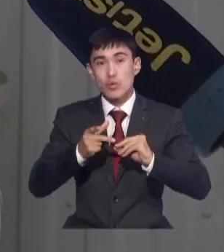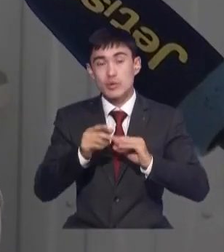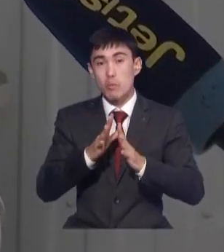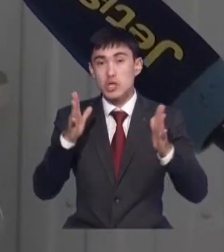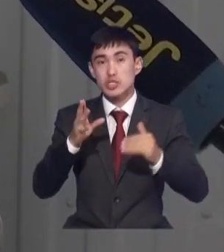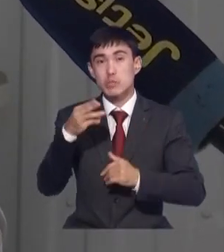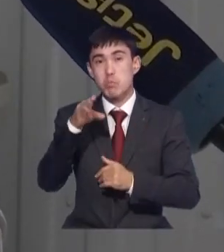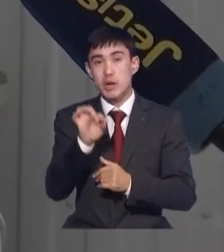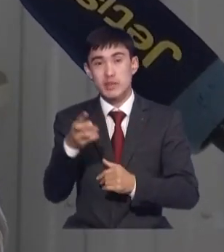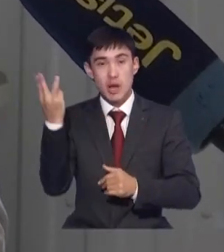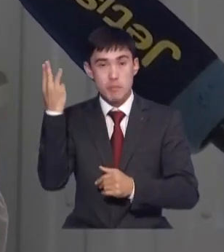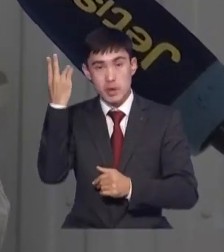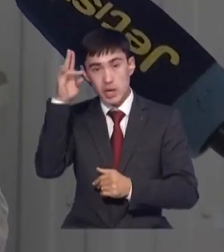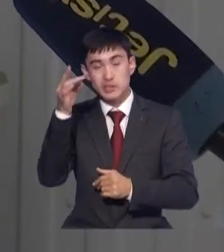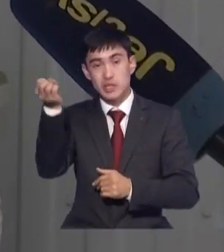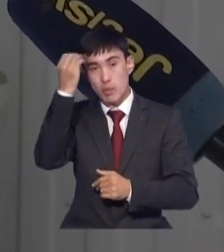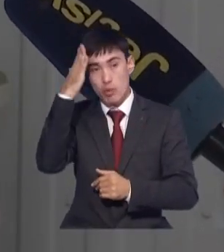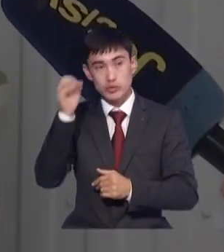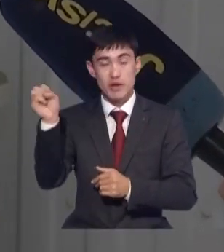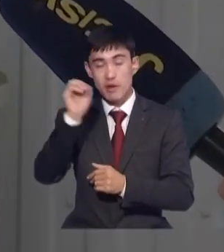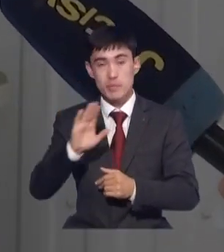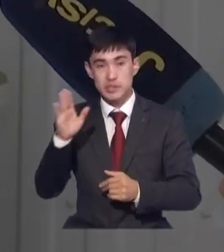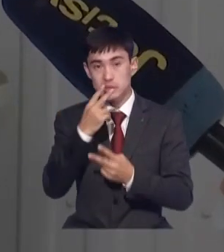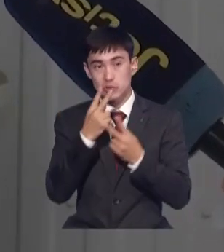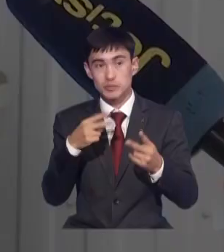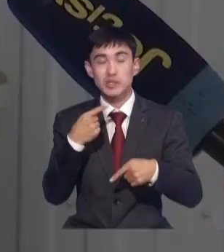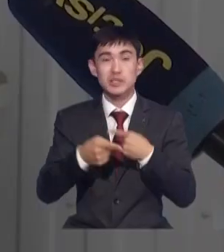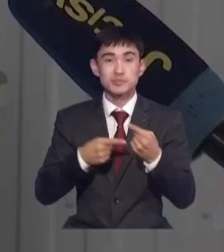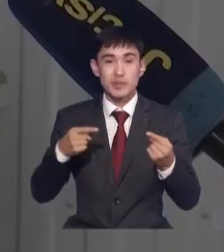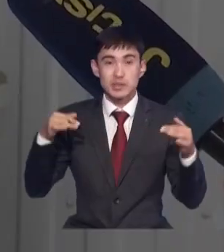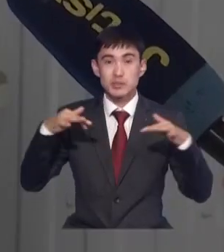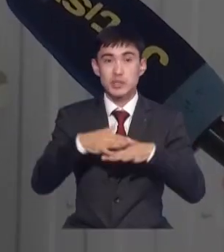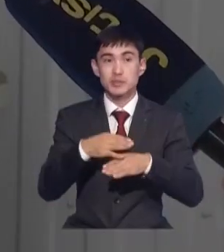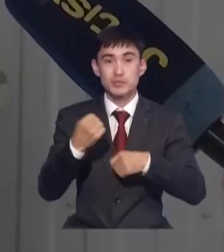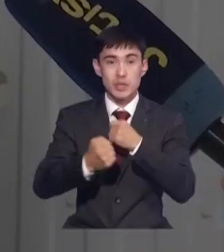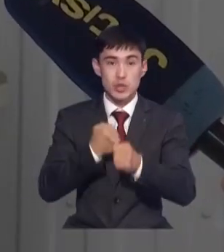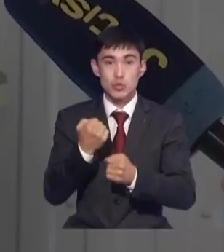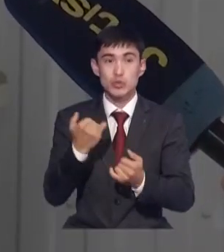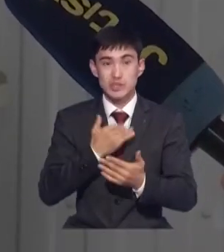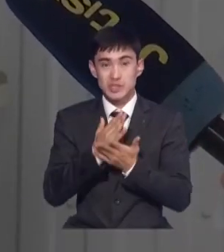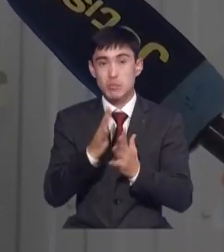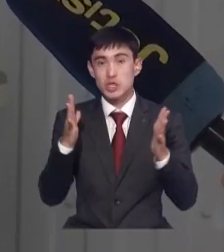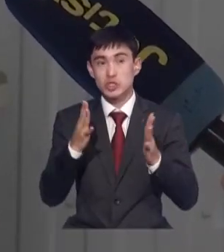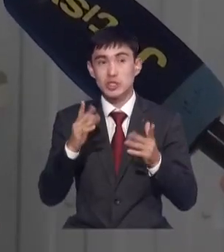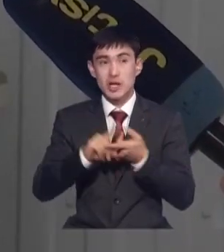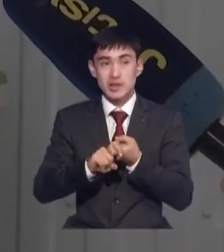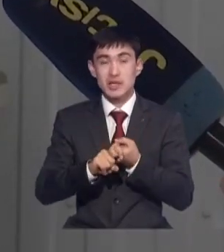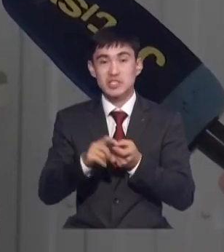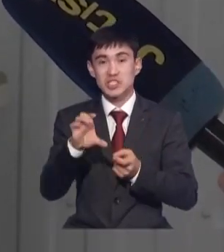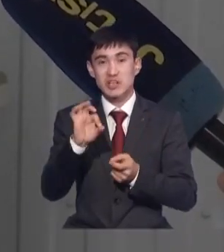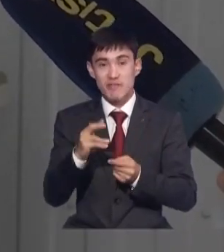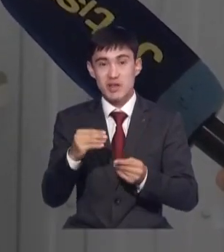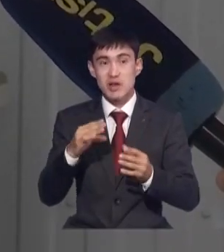большие бренды, на американские, японские, европейские. Затем собираем сырье. У нас есть очень большие контакты как с сырьевыми